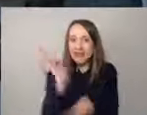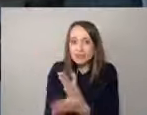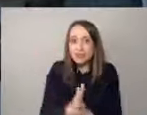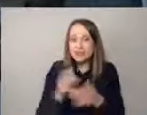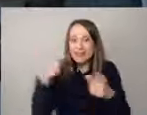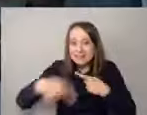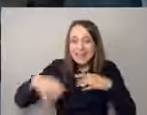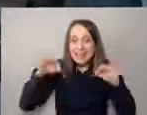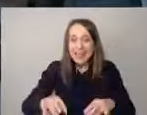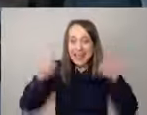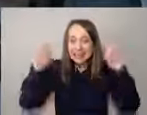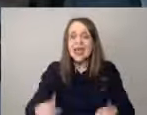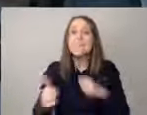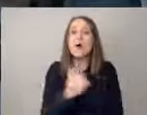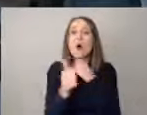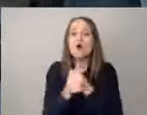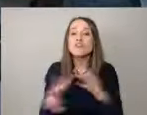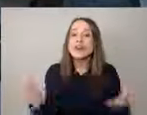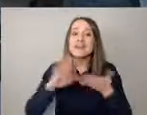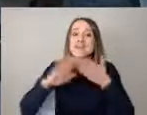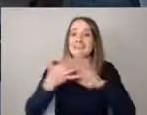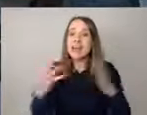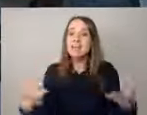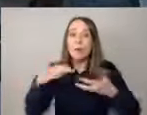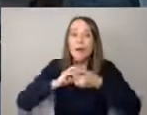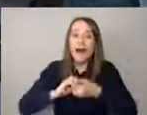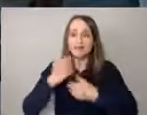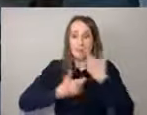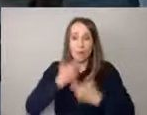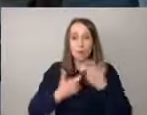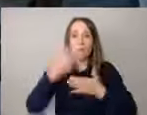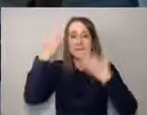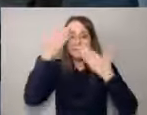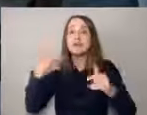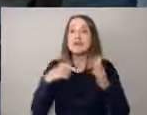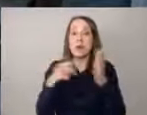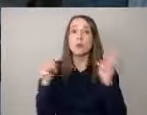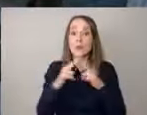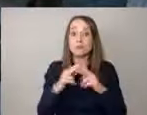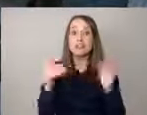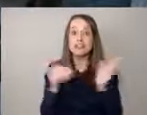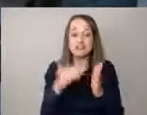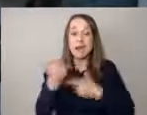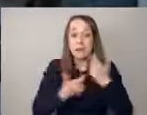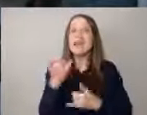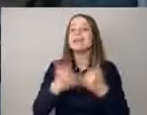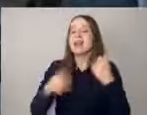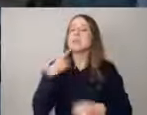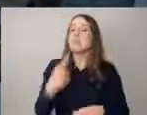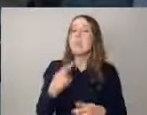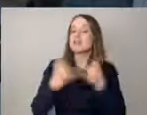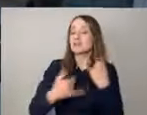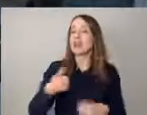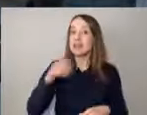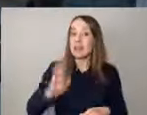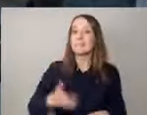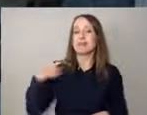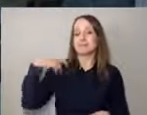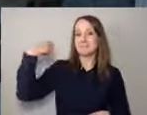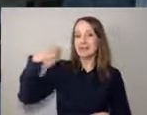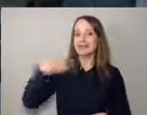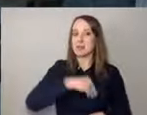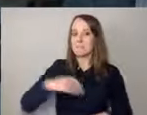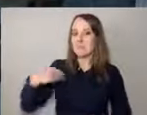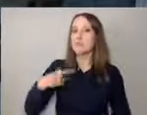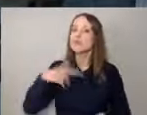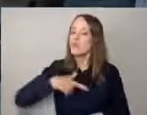koalicji. Ale tu też możemy wypracować porozumienie i deklaruję, że jeżeli zostanę prezydentem Rzeczpospolitej, to gwarantuję taką